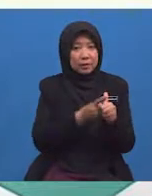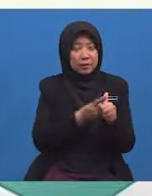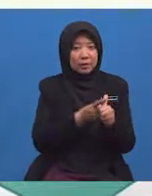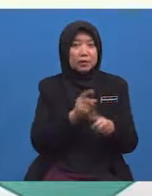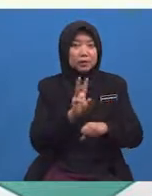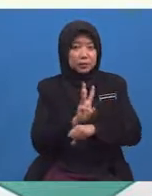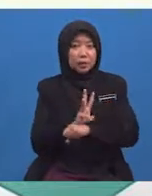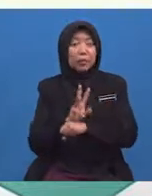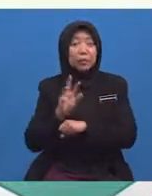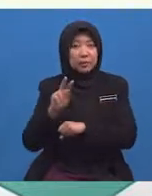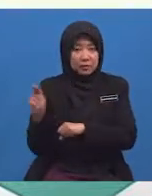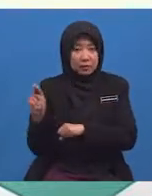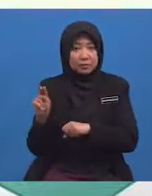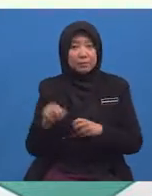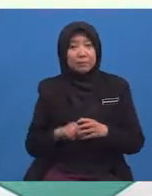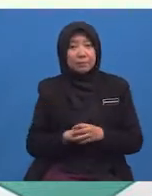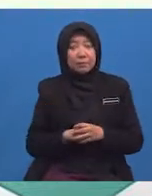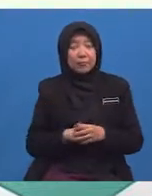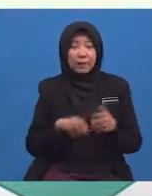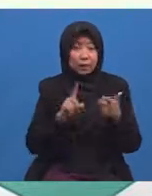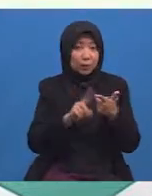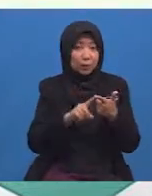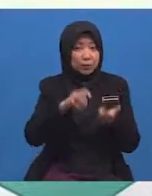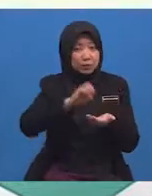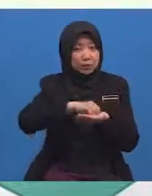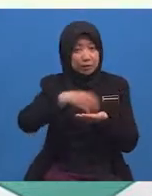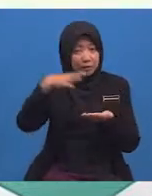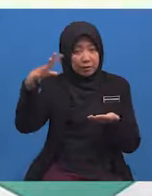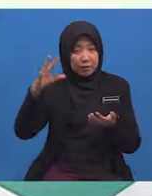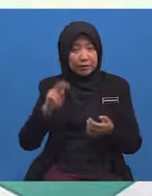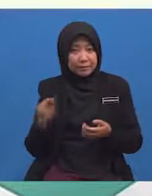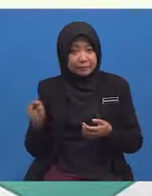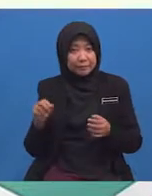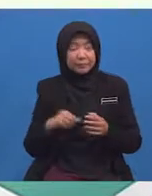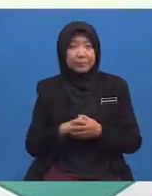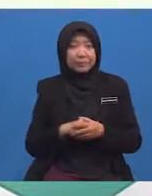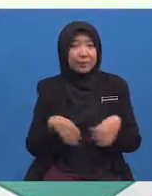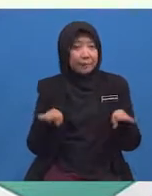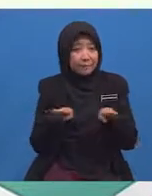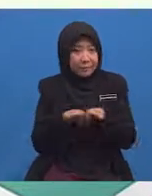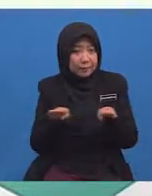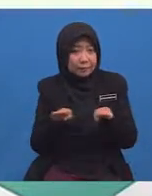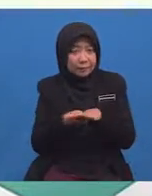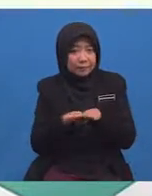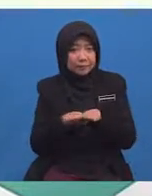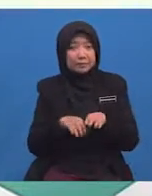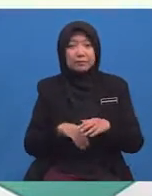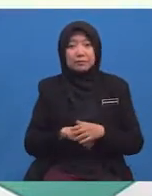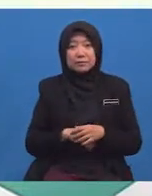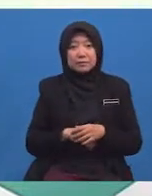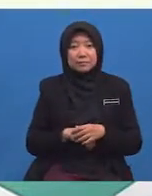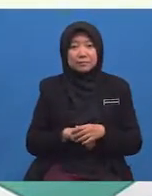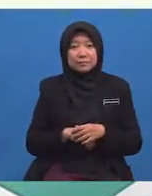jawatan. Yang kedua, faktor kekayaan. Yang ketiga, faktor bakti atau jasa.